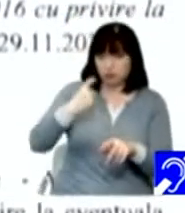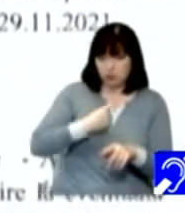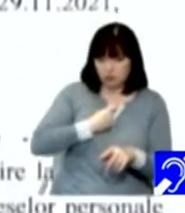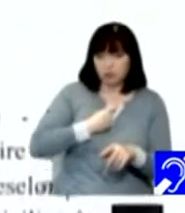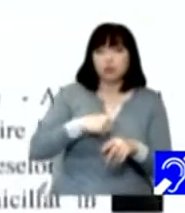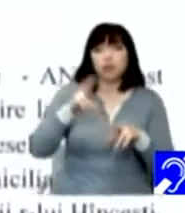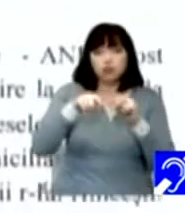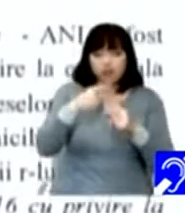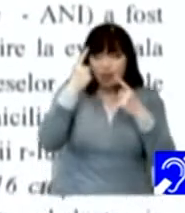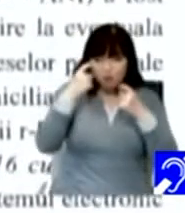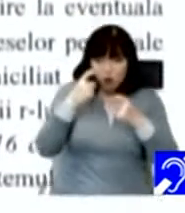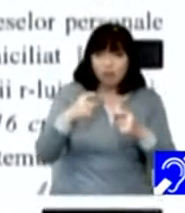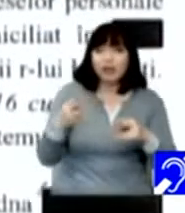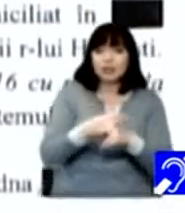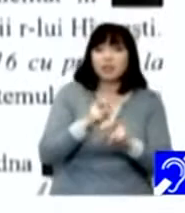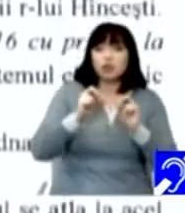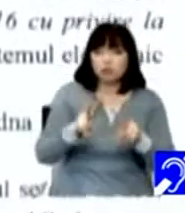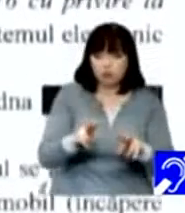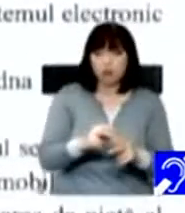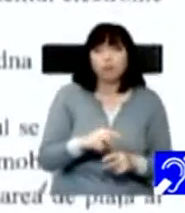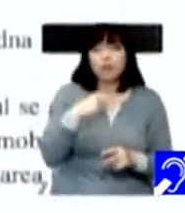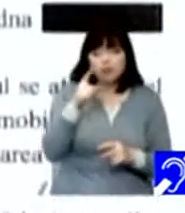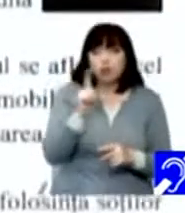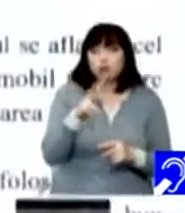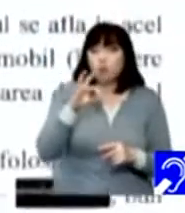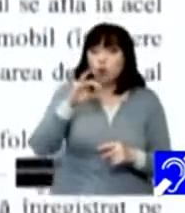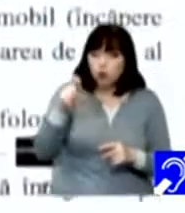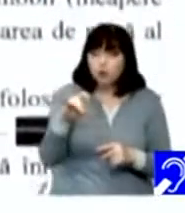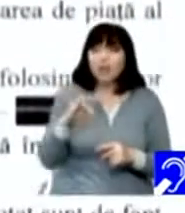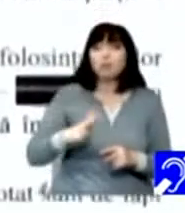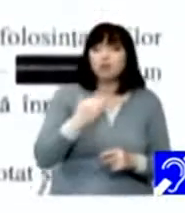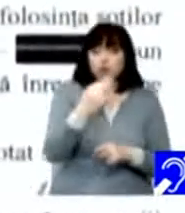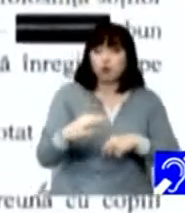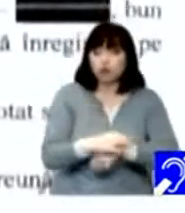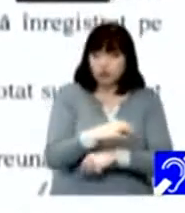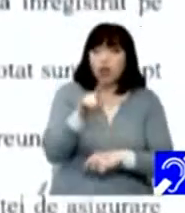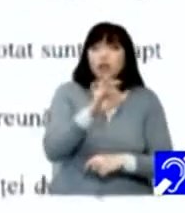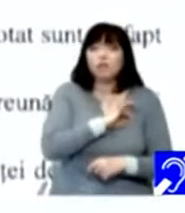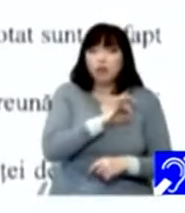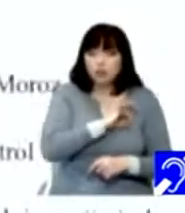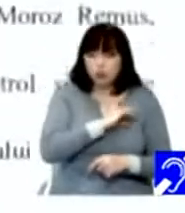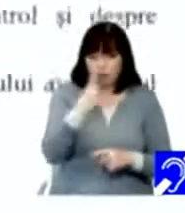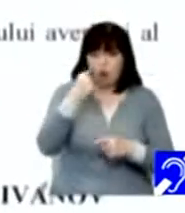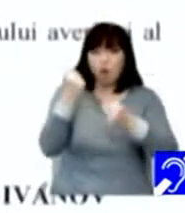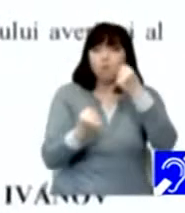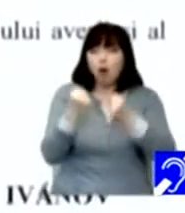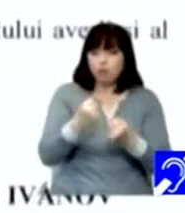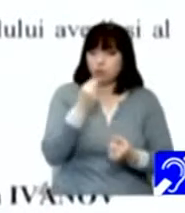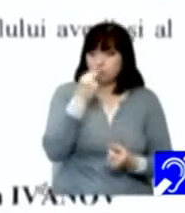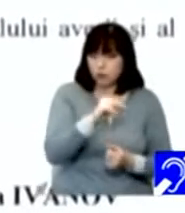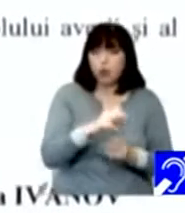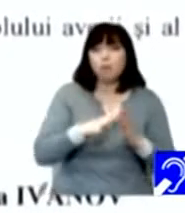de Serviciul de Informații și Securitate. Anchetatorii spun că Moroz și fosta lui soție ar fi beneficiarii unui automobil de lux de